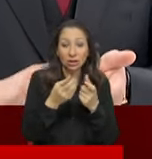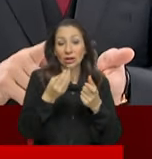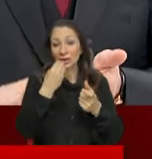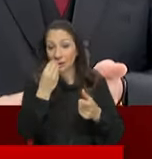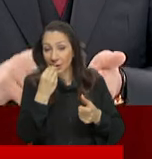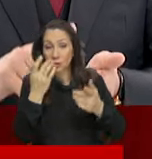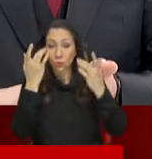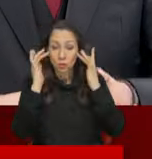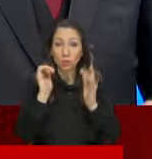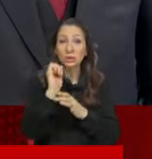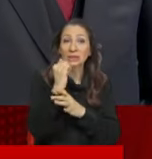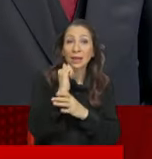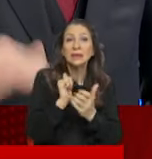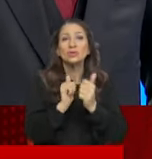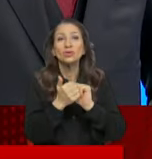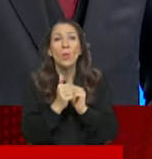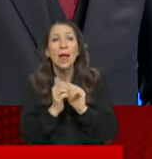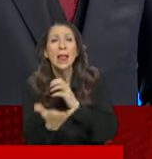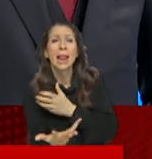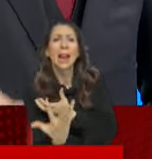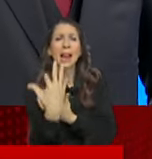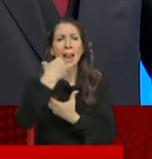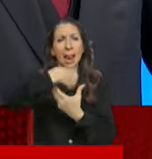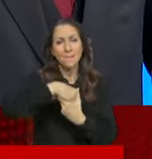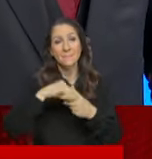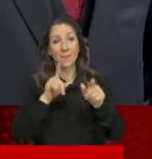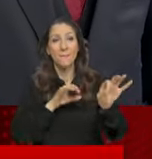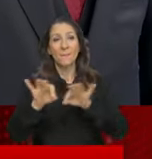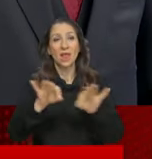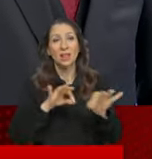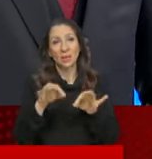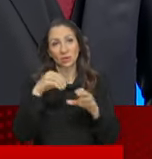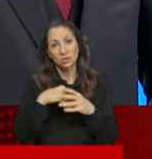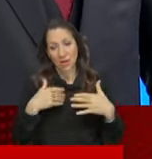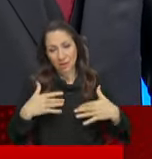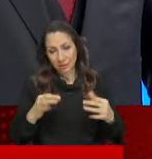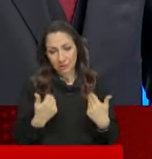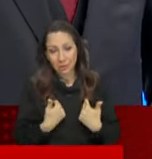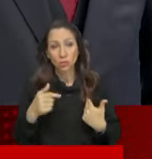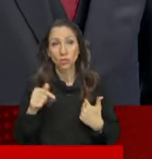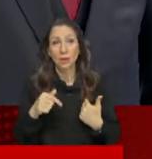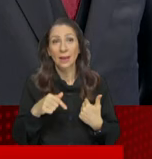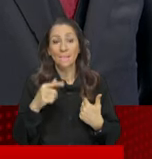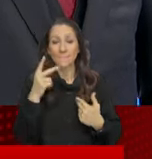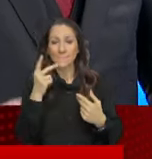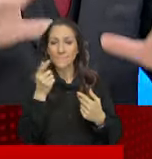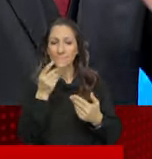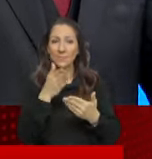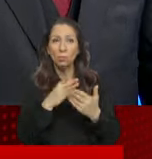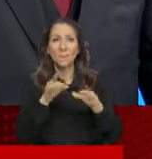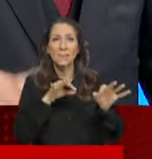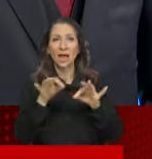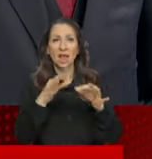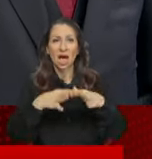kültürünü sanatını sporunu top yükünü ele alarak Tan bir planlama içerisindeyiz zaten şu anda Belirli ölçüde Eee bu